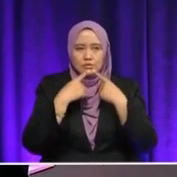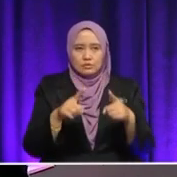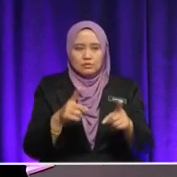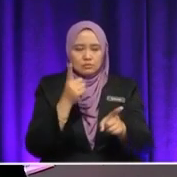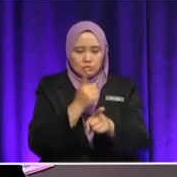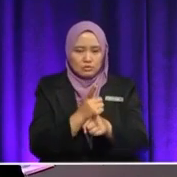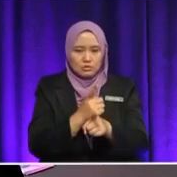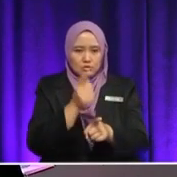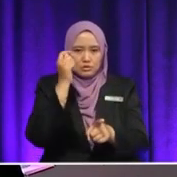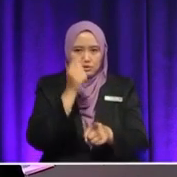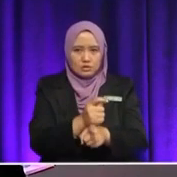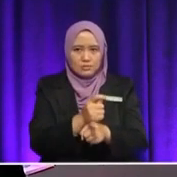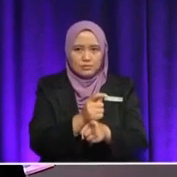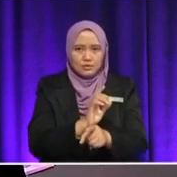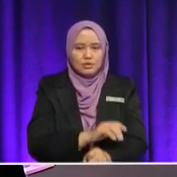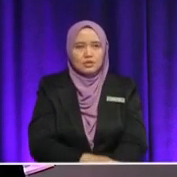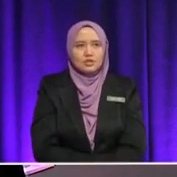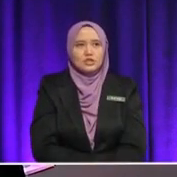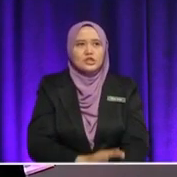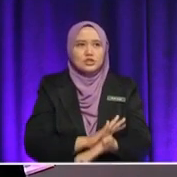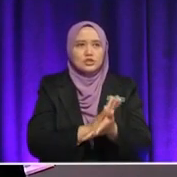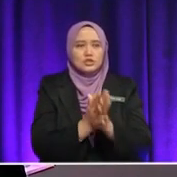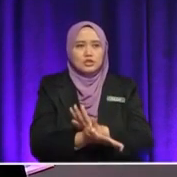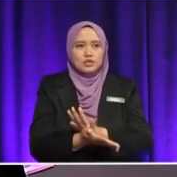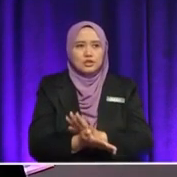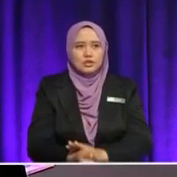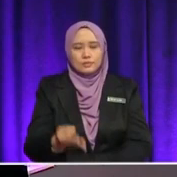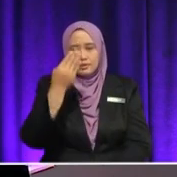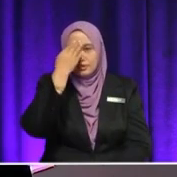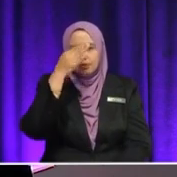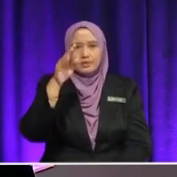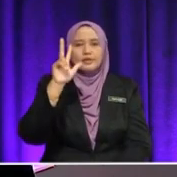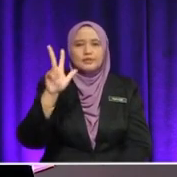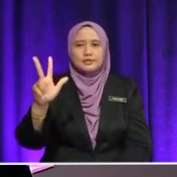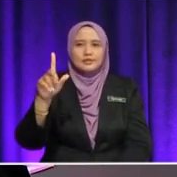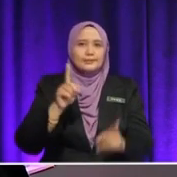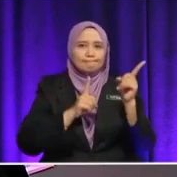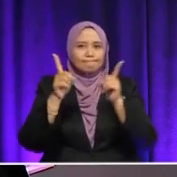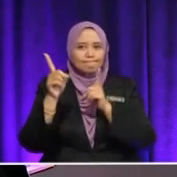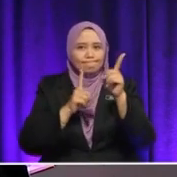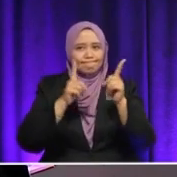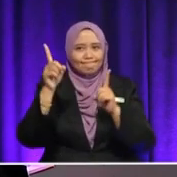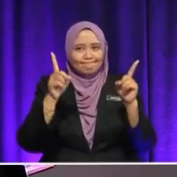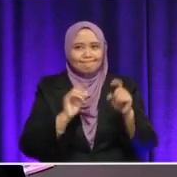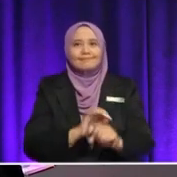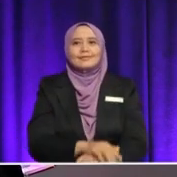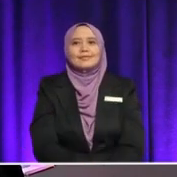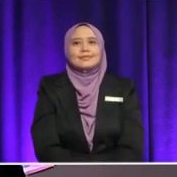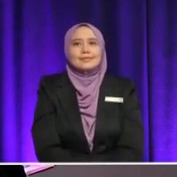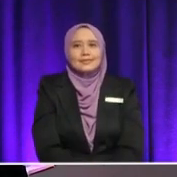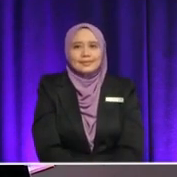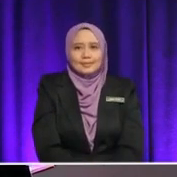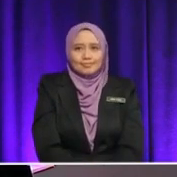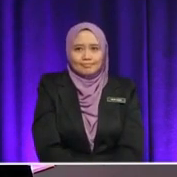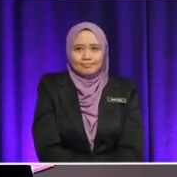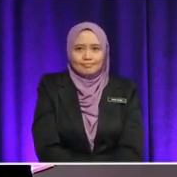cari Jawa tepatnya jadi kita bagi ak353 bintang oke bye sih